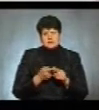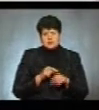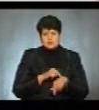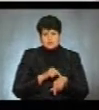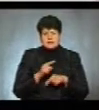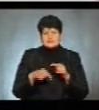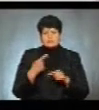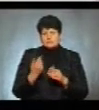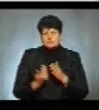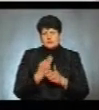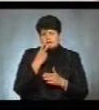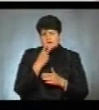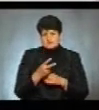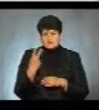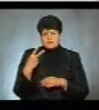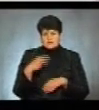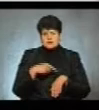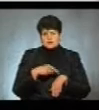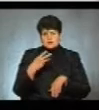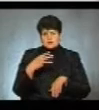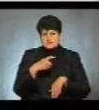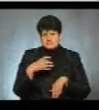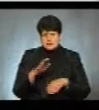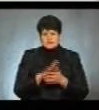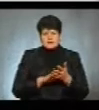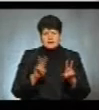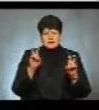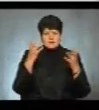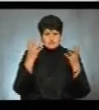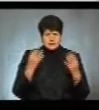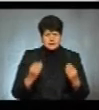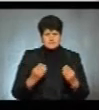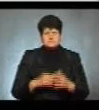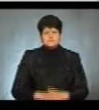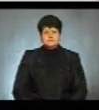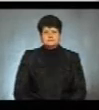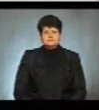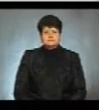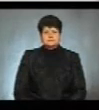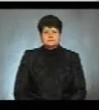годину. Наступний випуск новин дивіться о 20:30. Далі в ефірі «Тема дня». Не перемикайте.